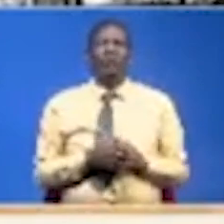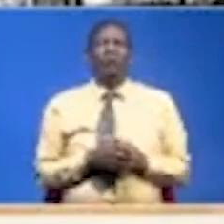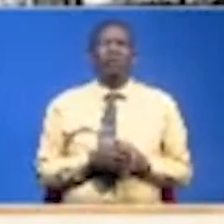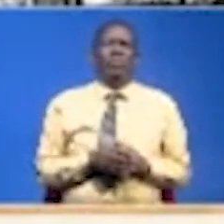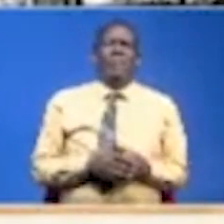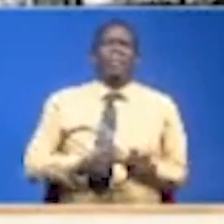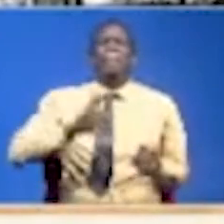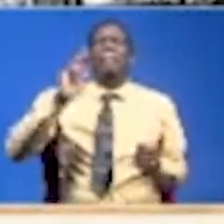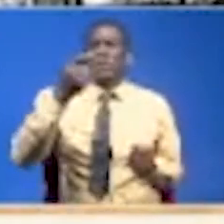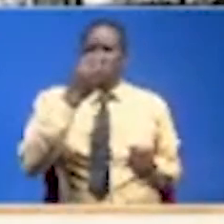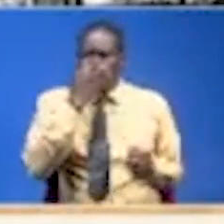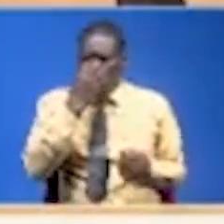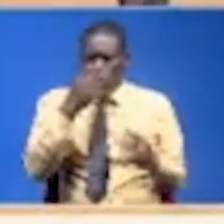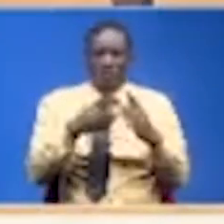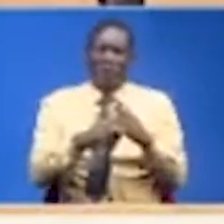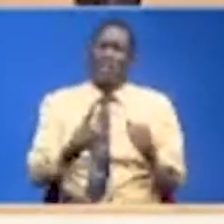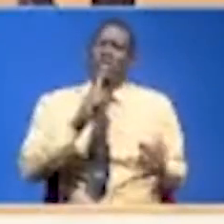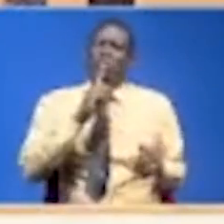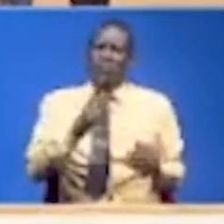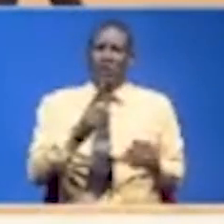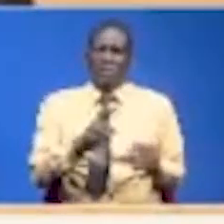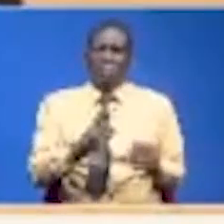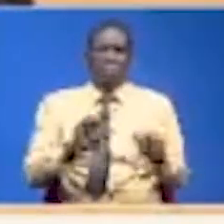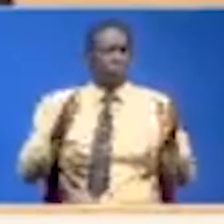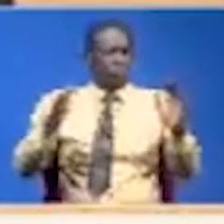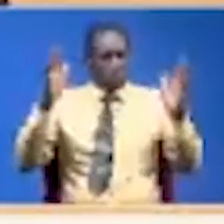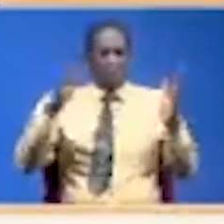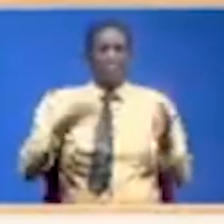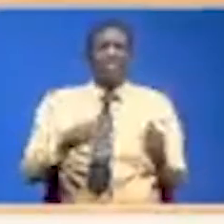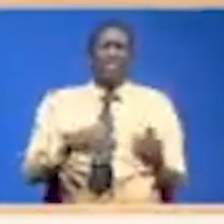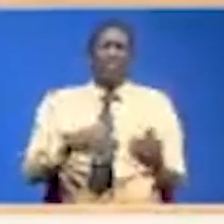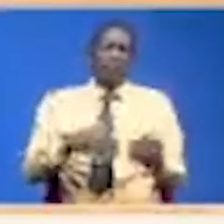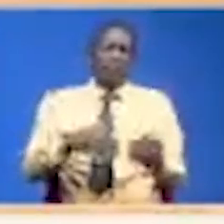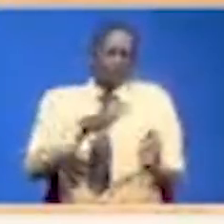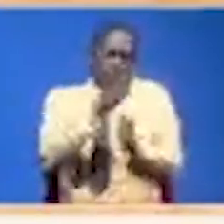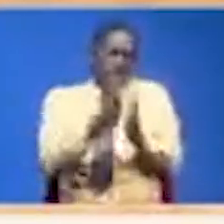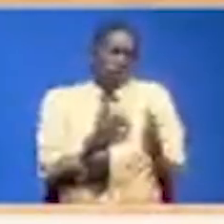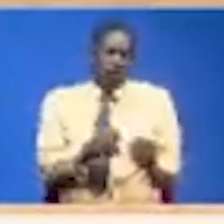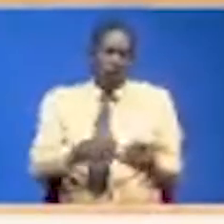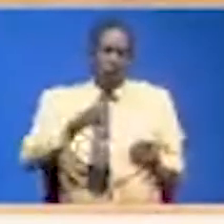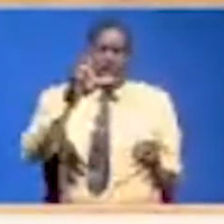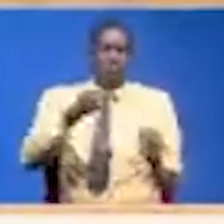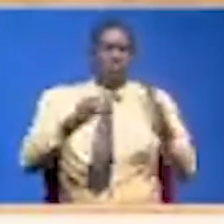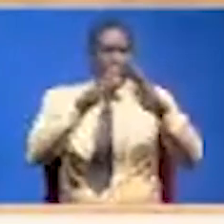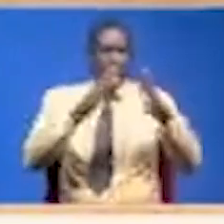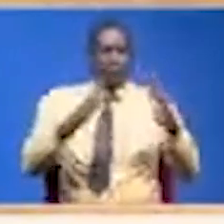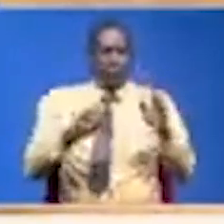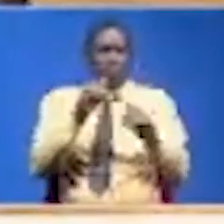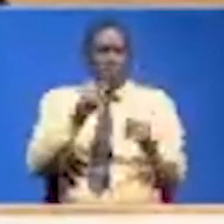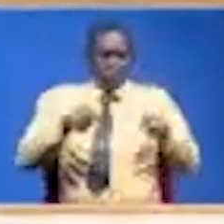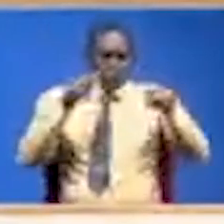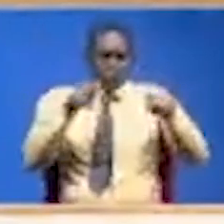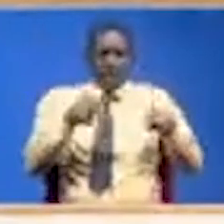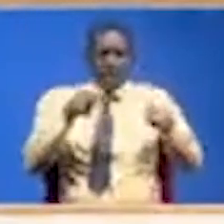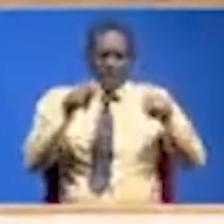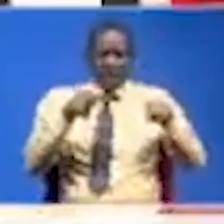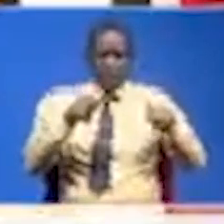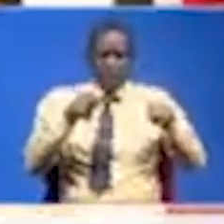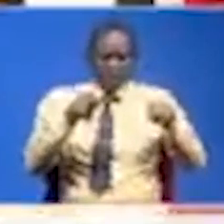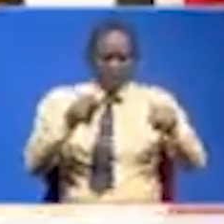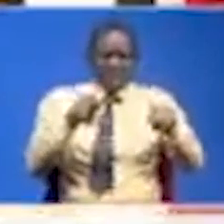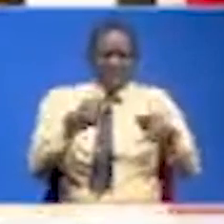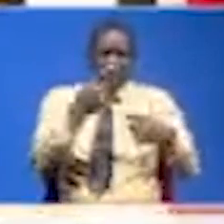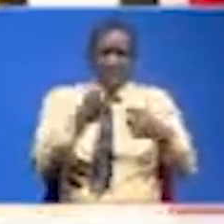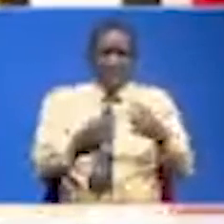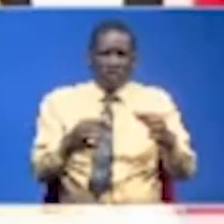Rais alianza hotuba yake na kusifia mpango wa nyumba za bei nafuu ambao ndio kauli mbiu ya mwaka huu ya Boma Yangu,